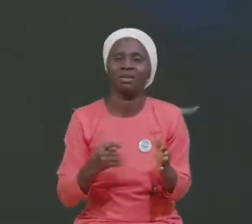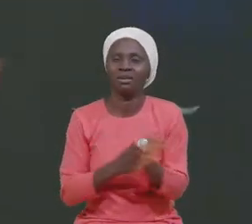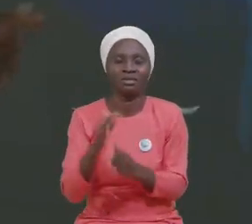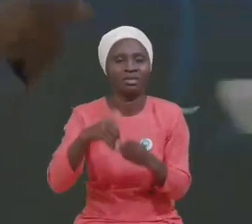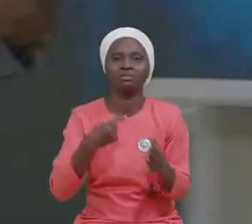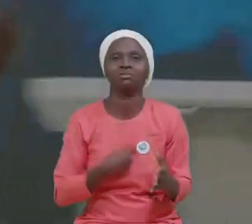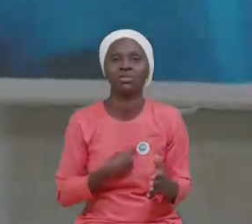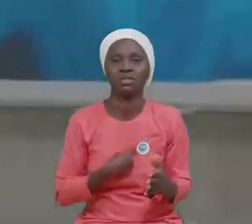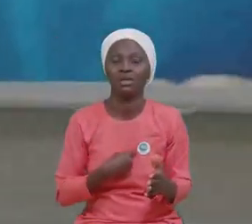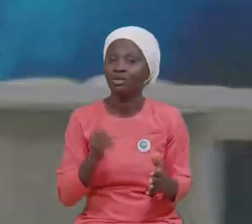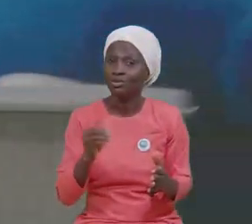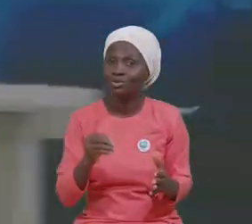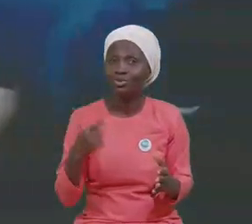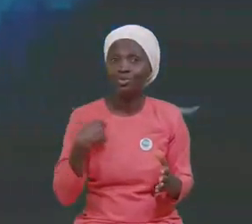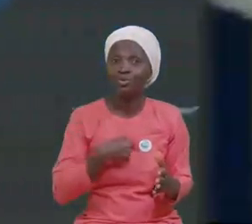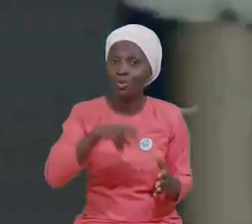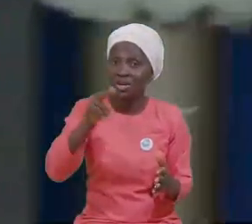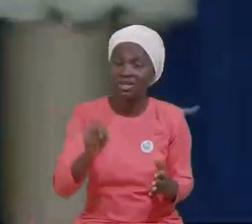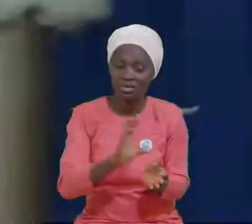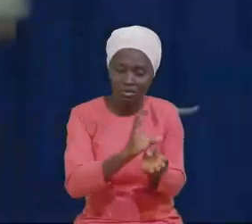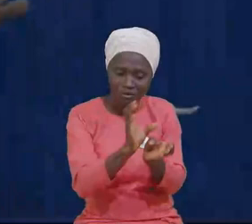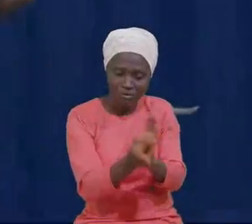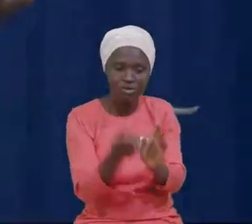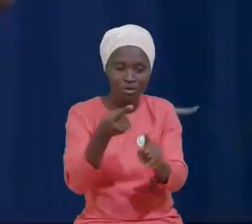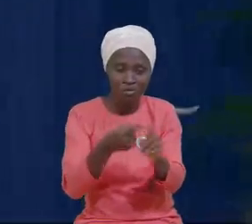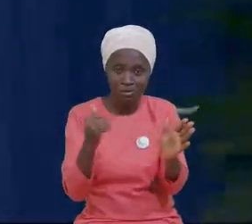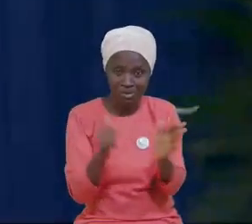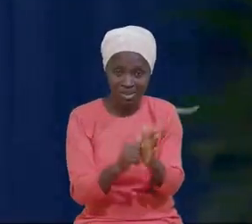conversion, de cet état de crainte.